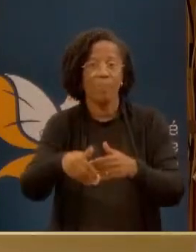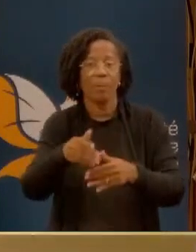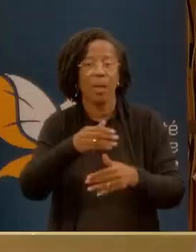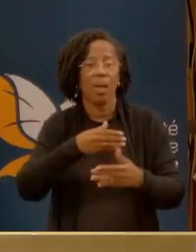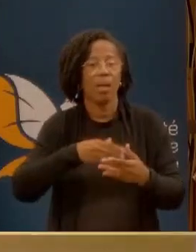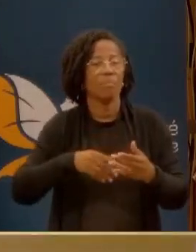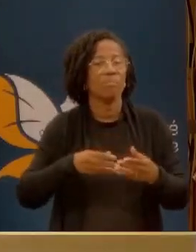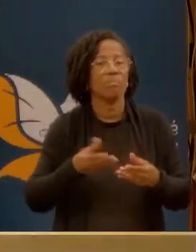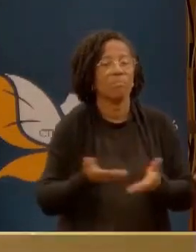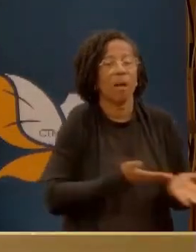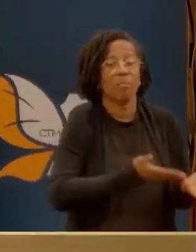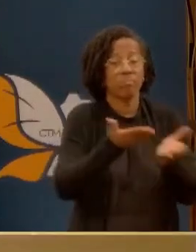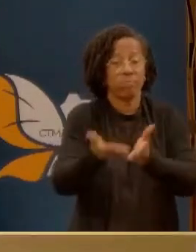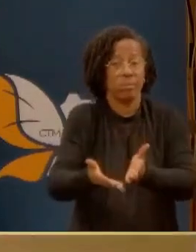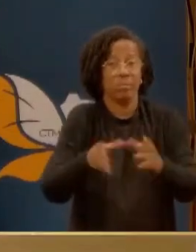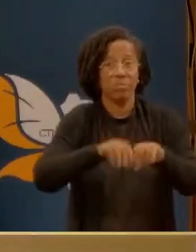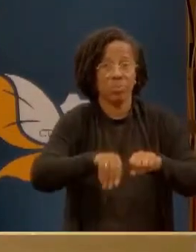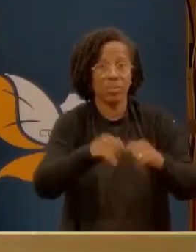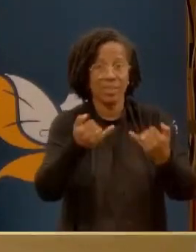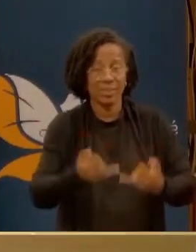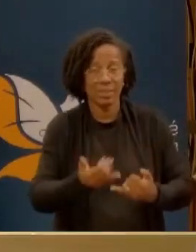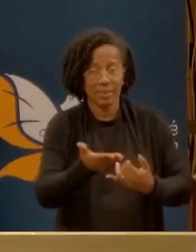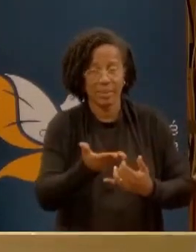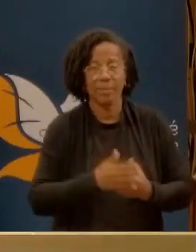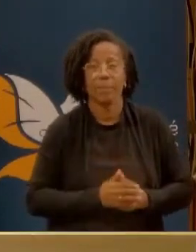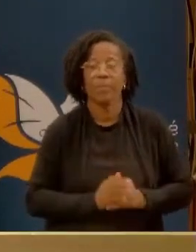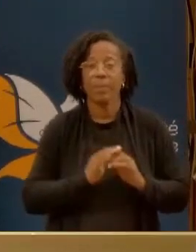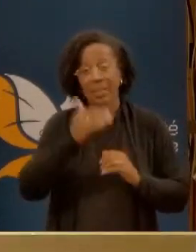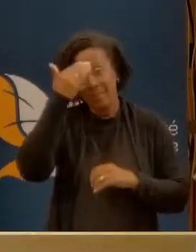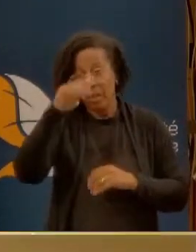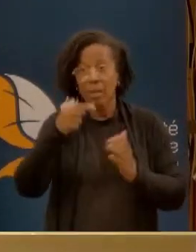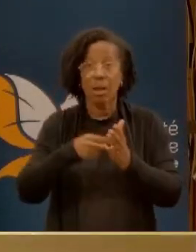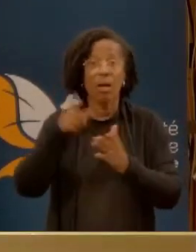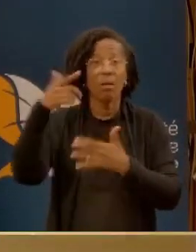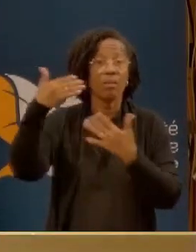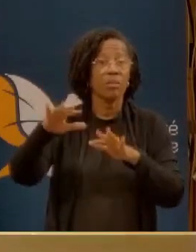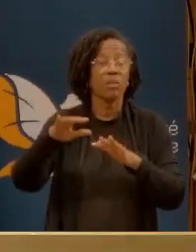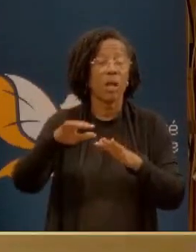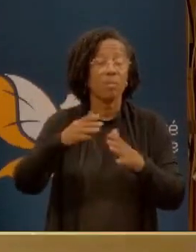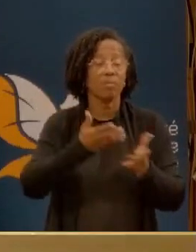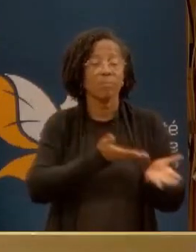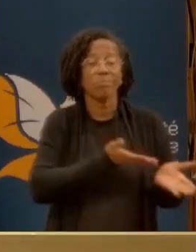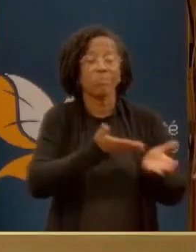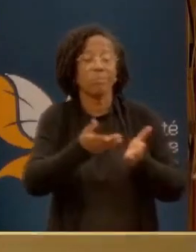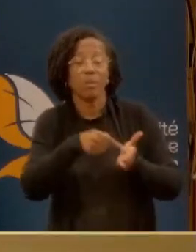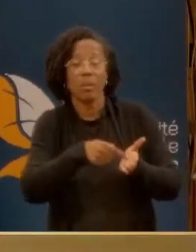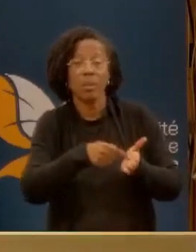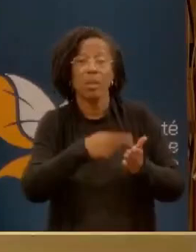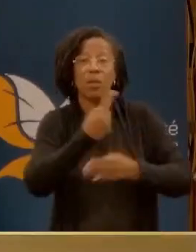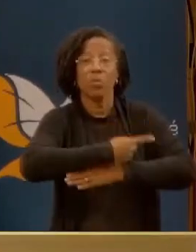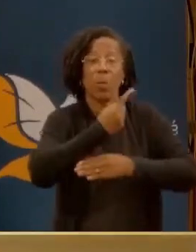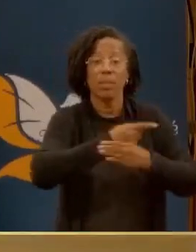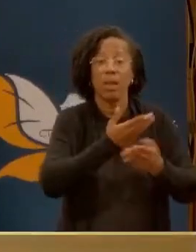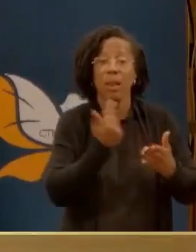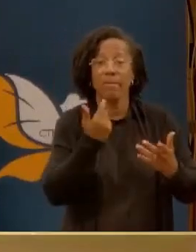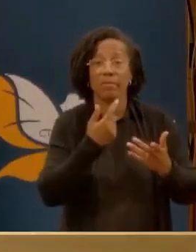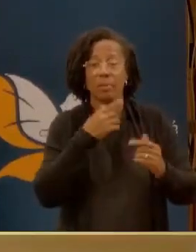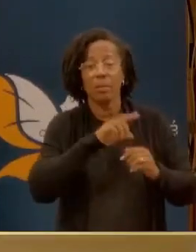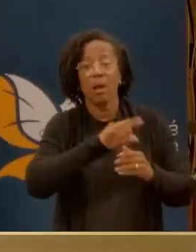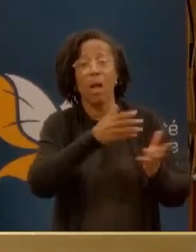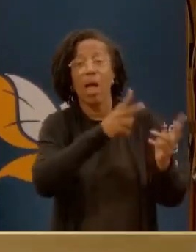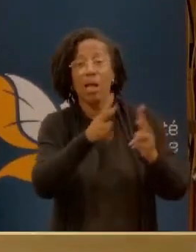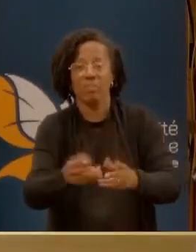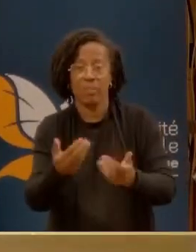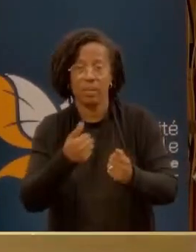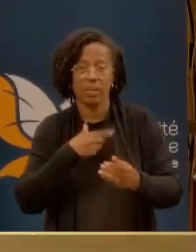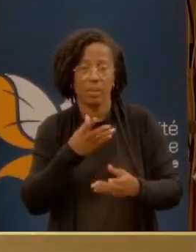produit ici. Or, vous savez que quand ça part, c'est déjà dédouané en Guadeloupe, quand ça arrive en Martinique, on ne le paie pas.